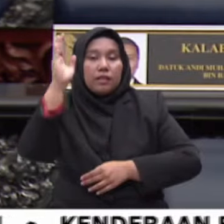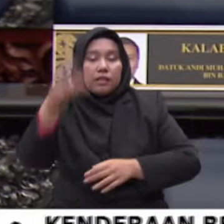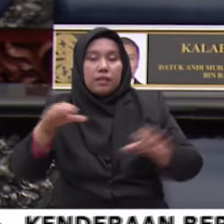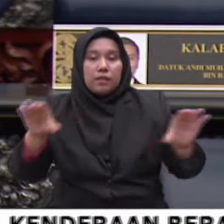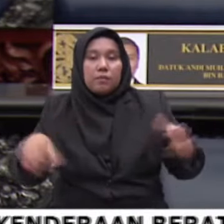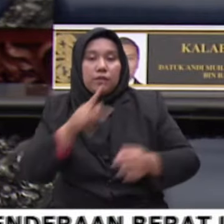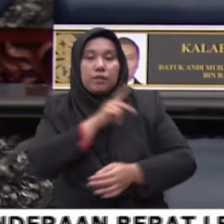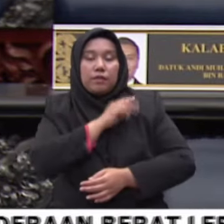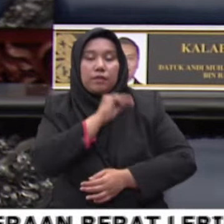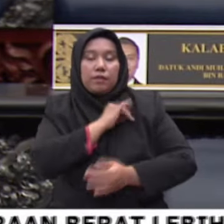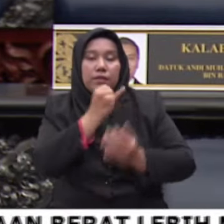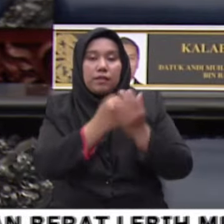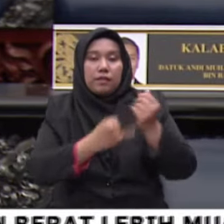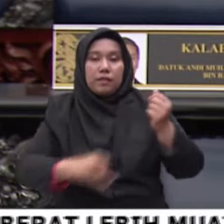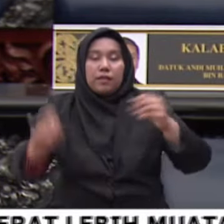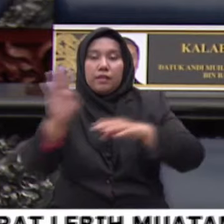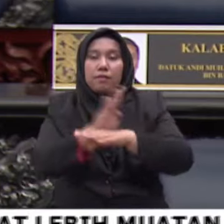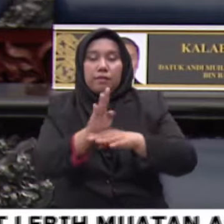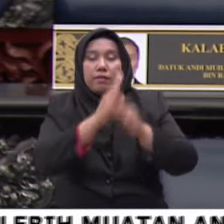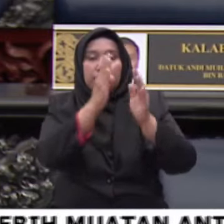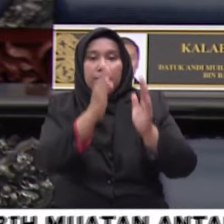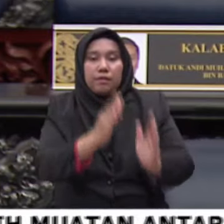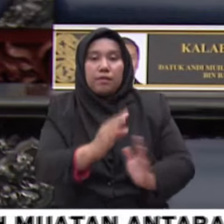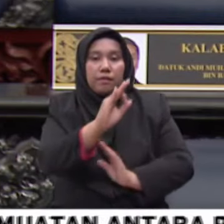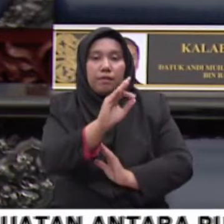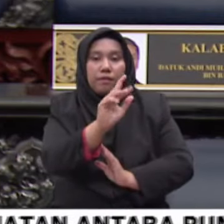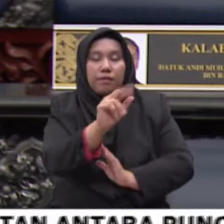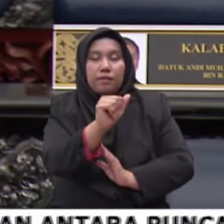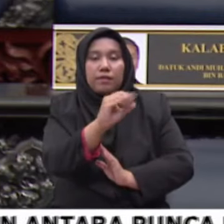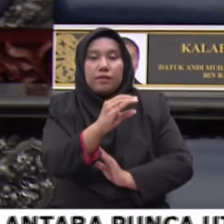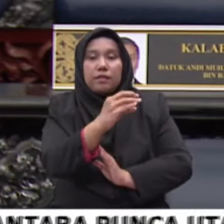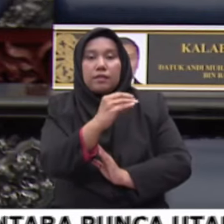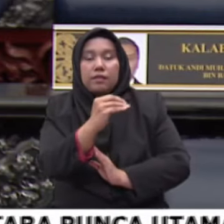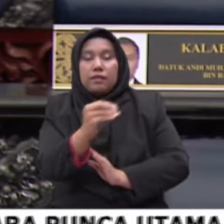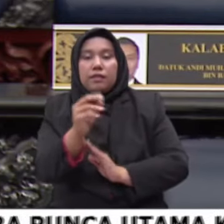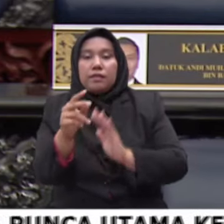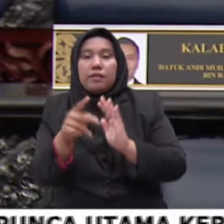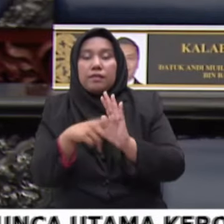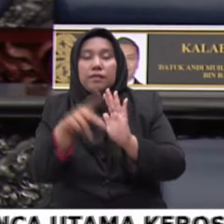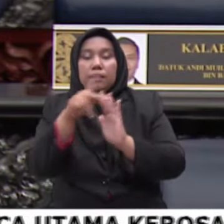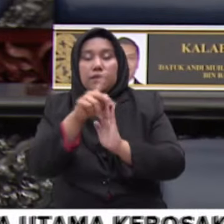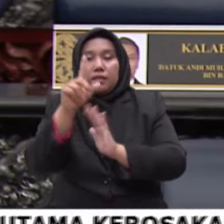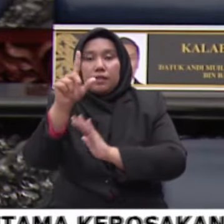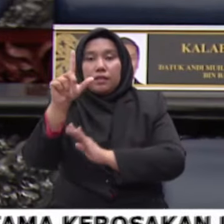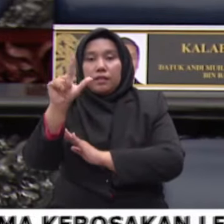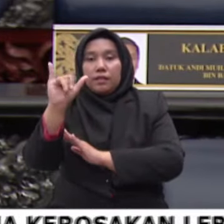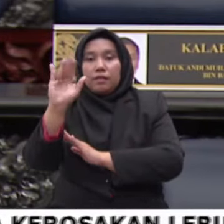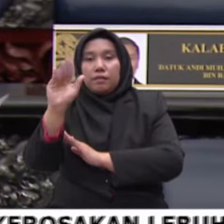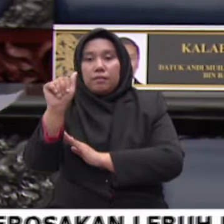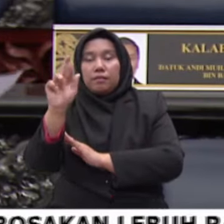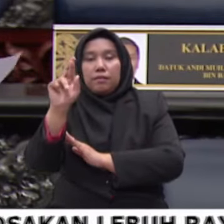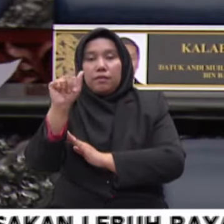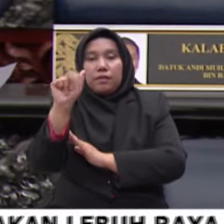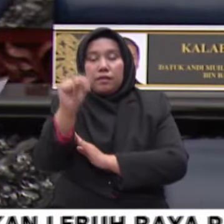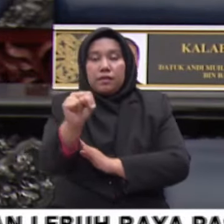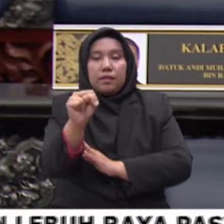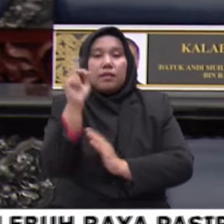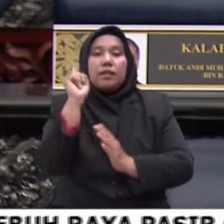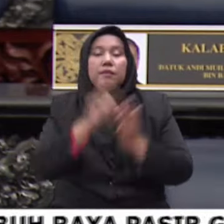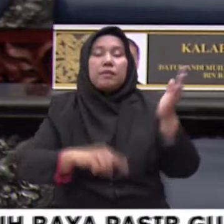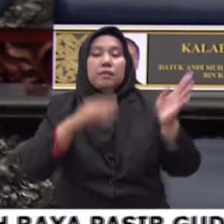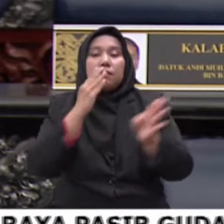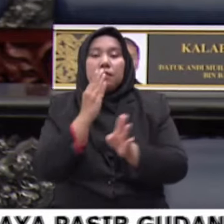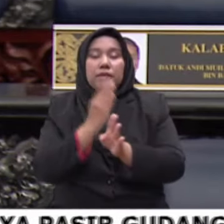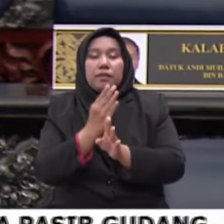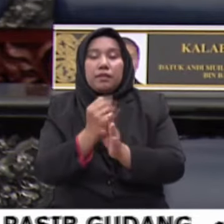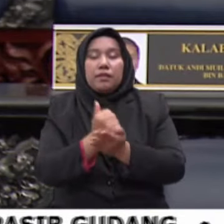melahirkan lebih ramai usahawan francis terutamanya di peringkat Parlimen Libaran. Apakah bentuk bantuan